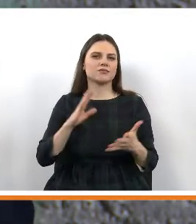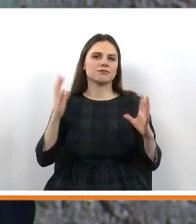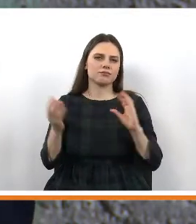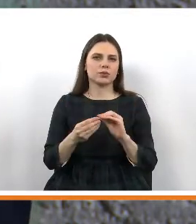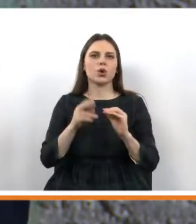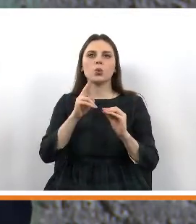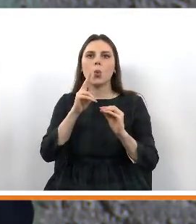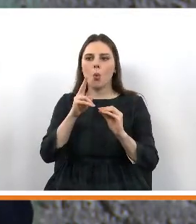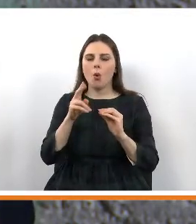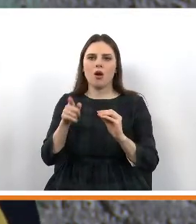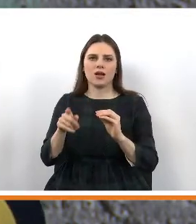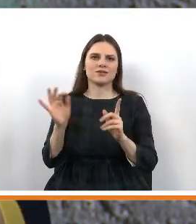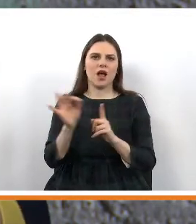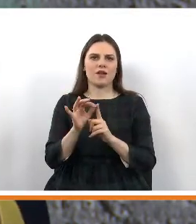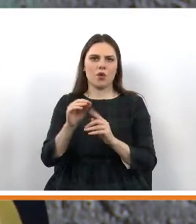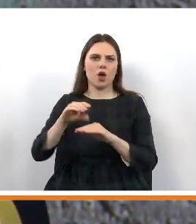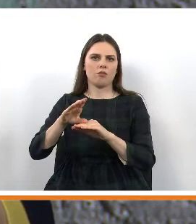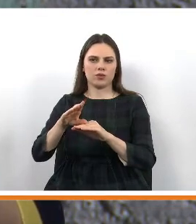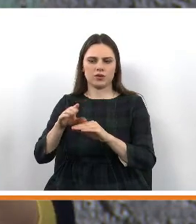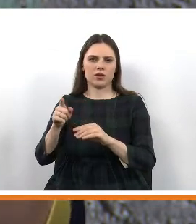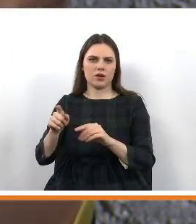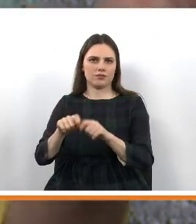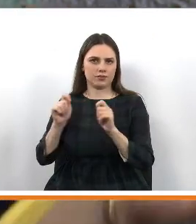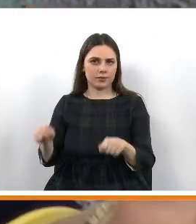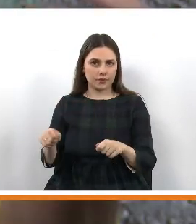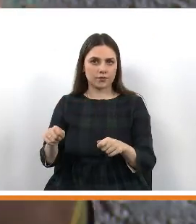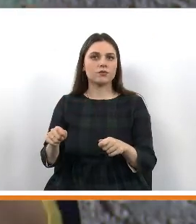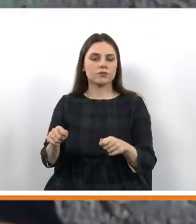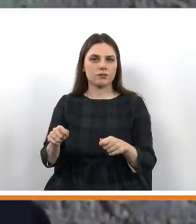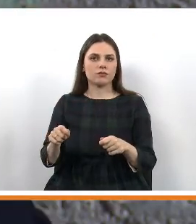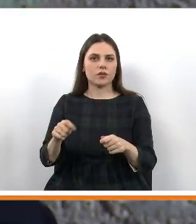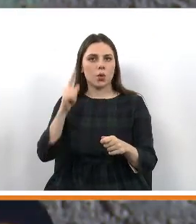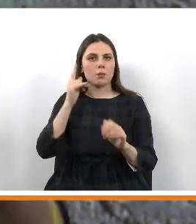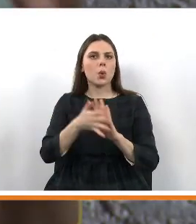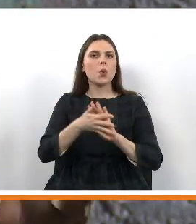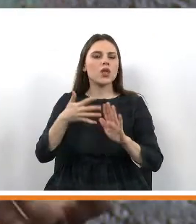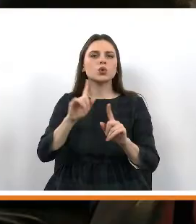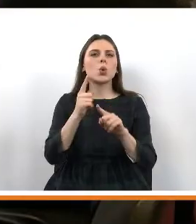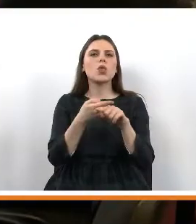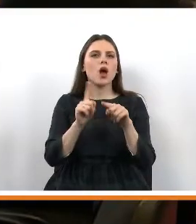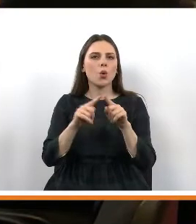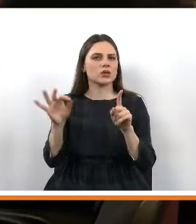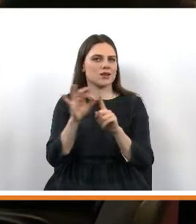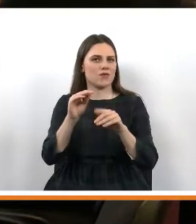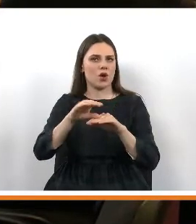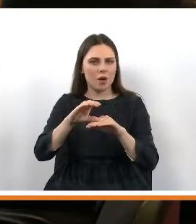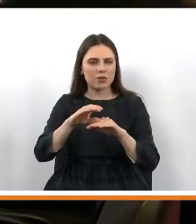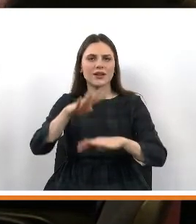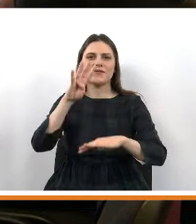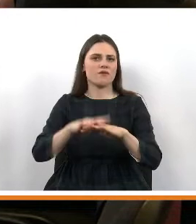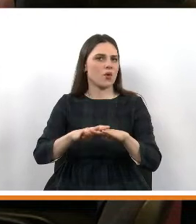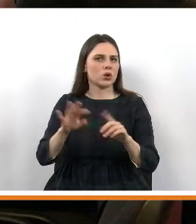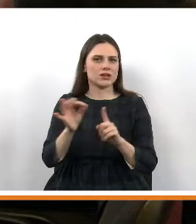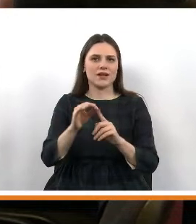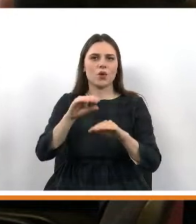капитал, а как-то системно подойдем к этому вопросу, внесем понятие целевого капитала или фонда целевого капитала, там уже обсуждается,